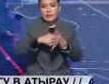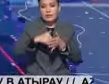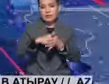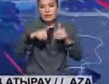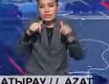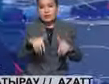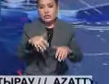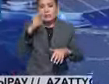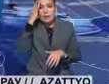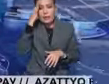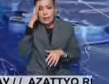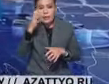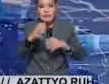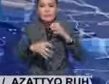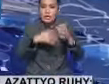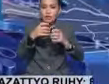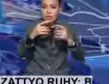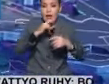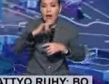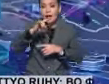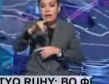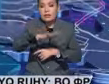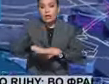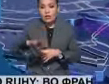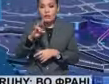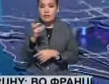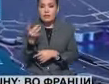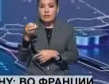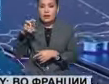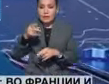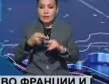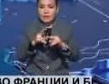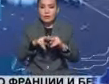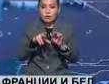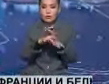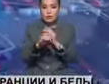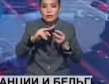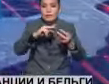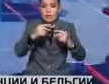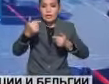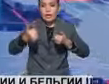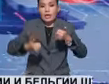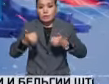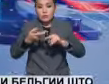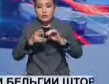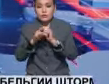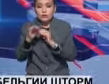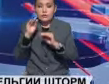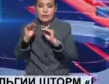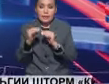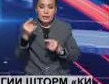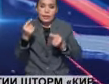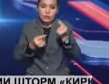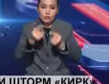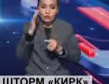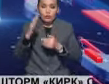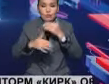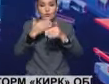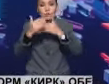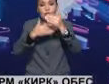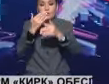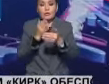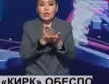связана с намерением Международного аэропорта Нурсултан Назарбаев создать конкуренцию между обменными пунктами в аэропорту. Создание конкуренции будет стимулировать